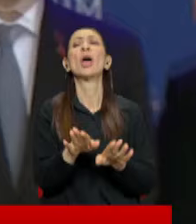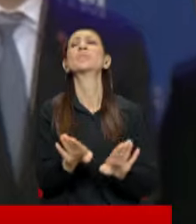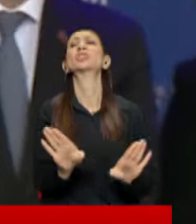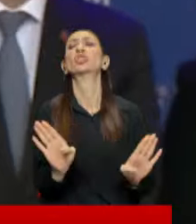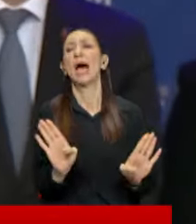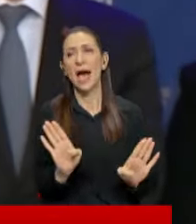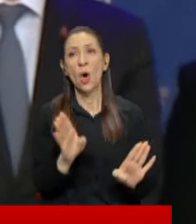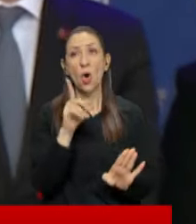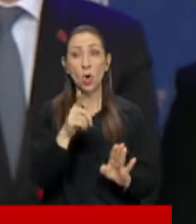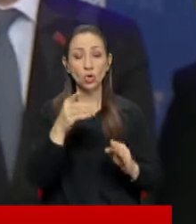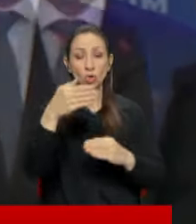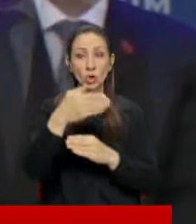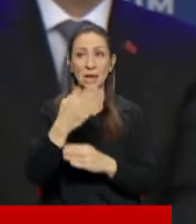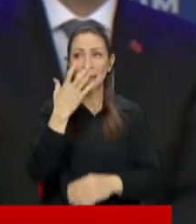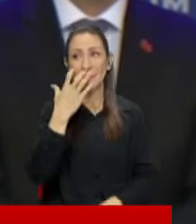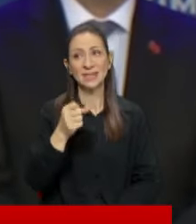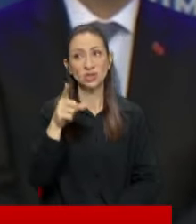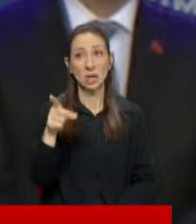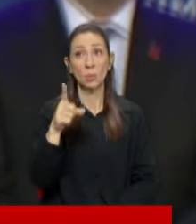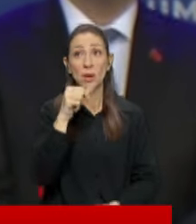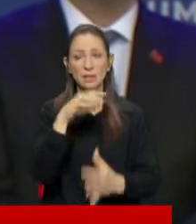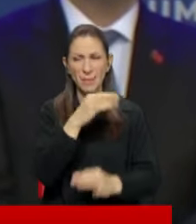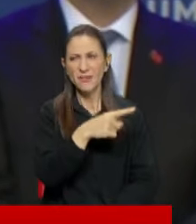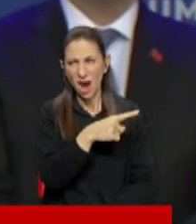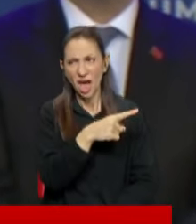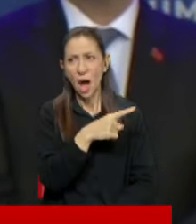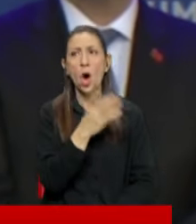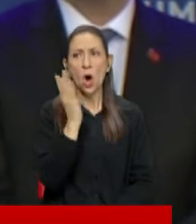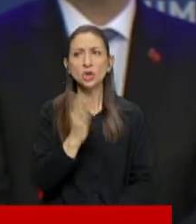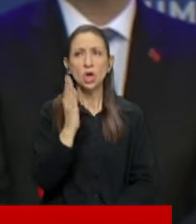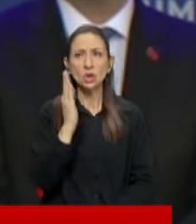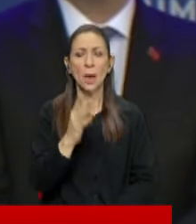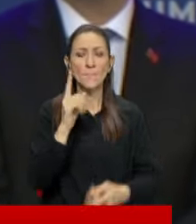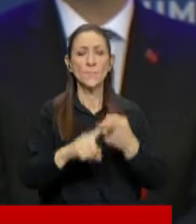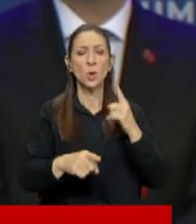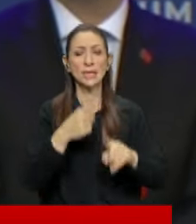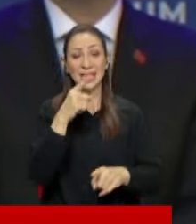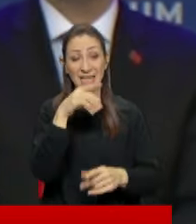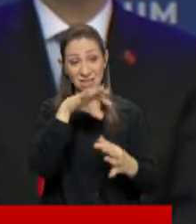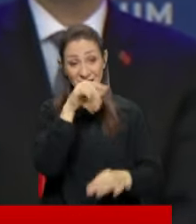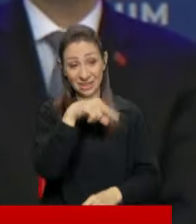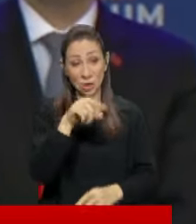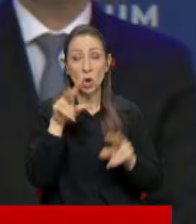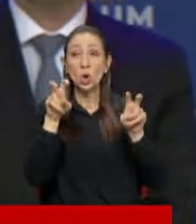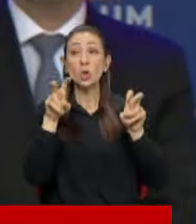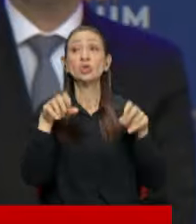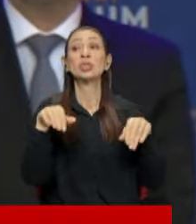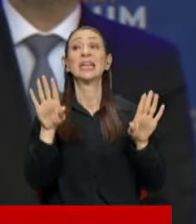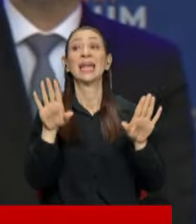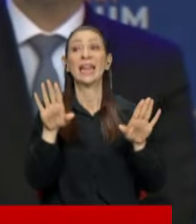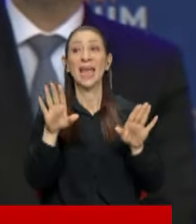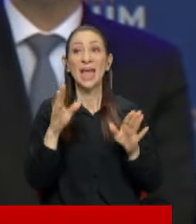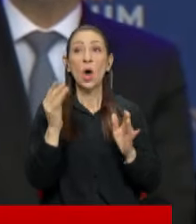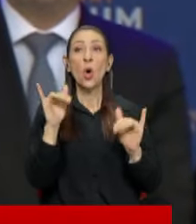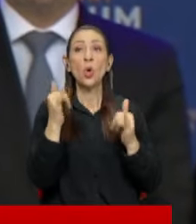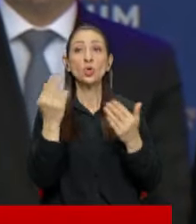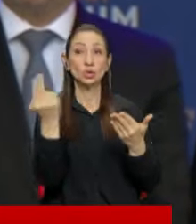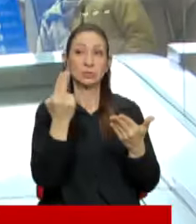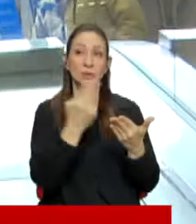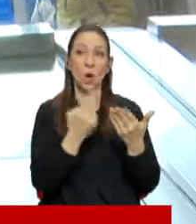açamayacakları o duraklarda bekleyecekler. Bu adamlar var ya, olsa olsa siyasetin konusu değil, karikatürü